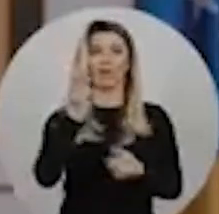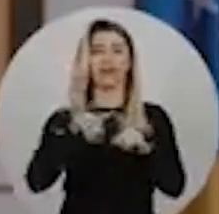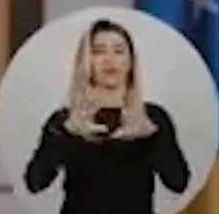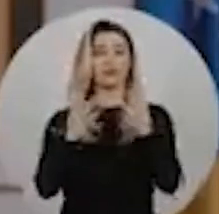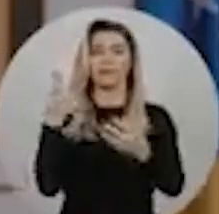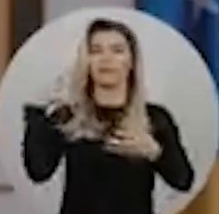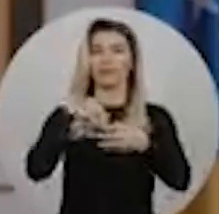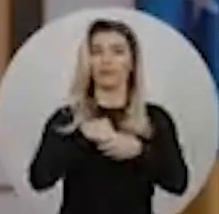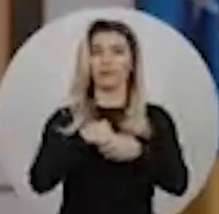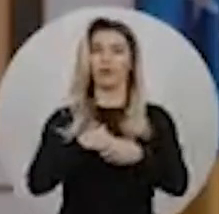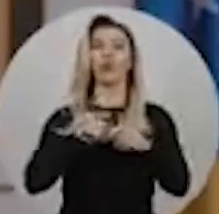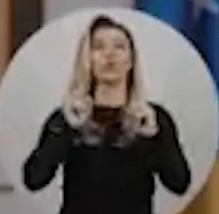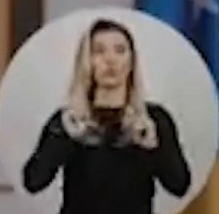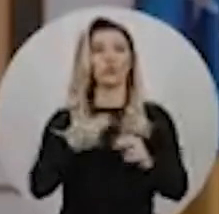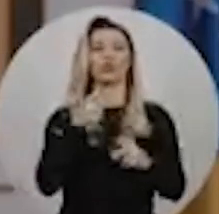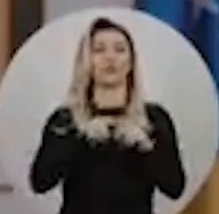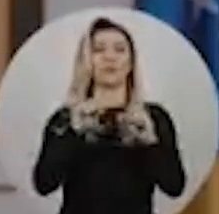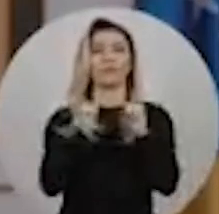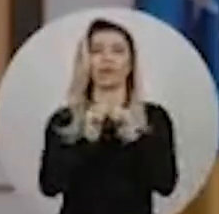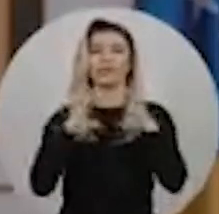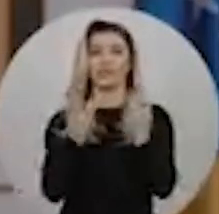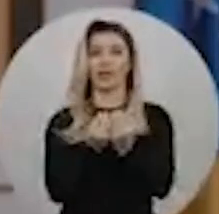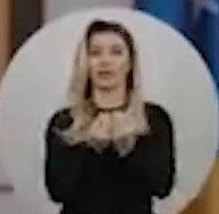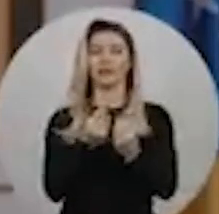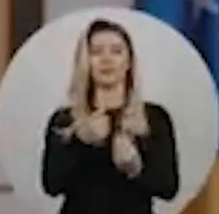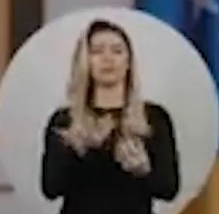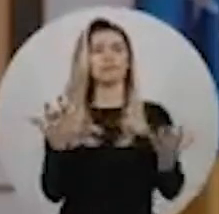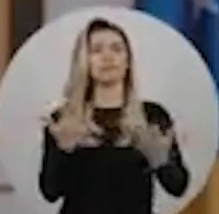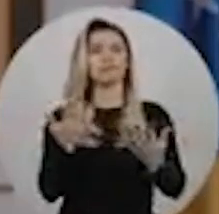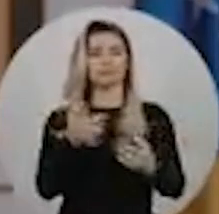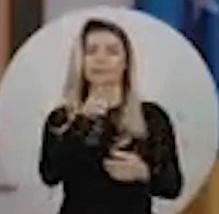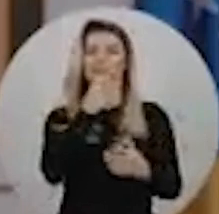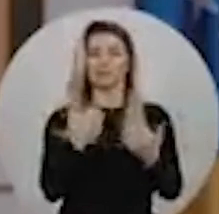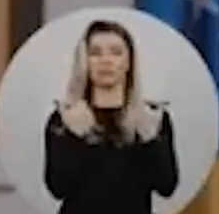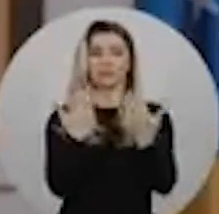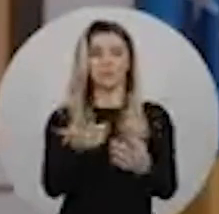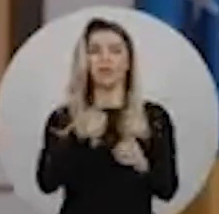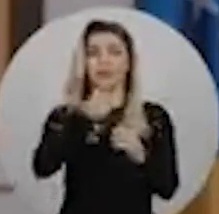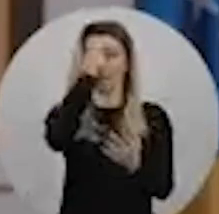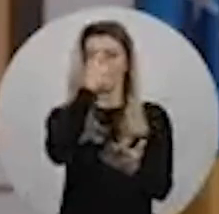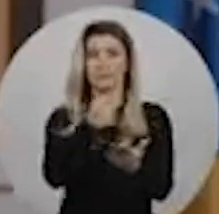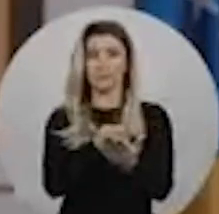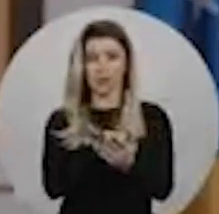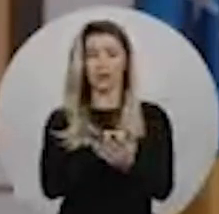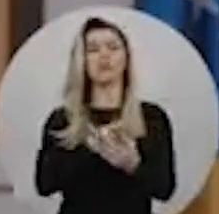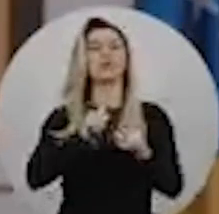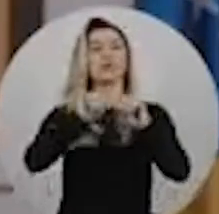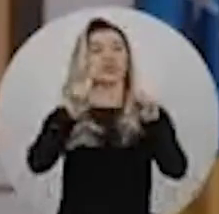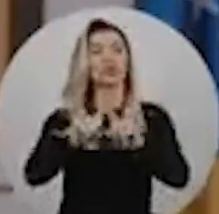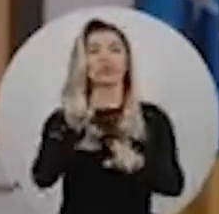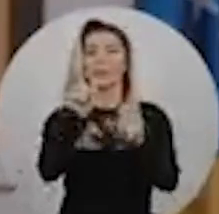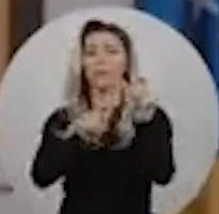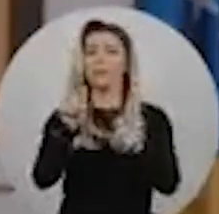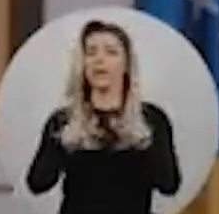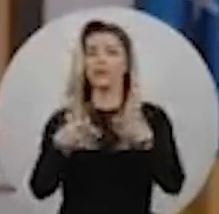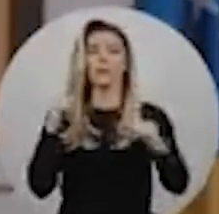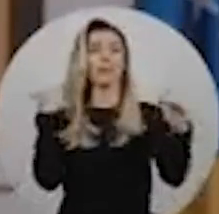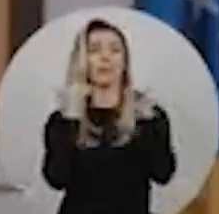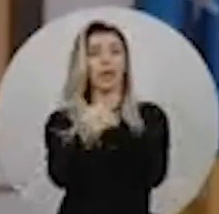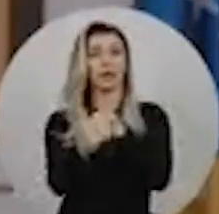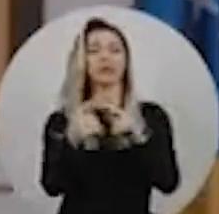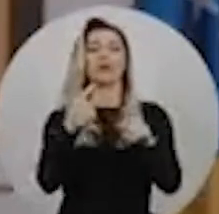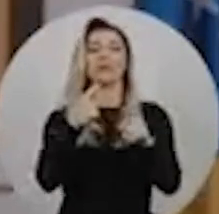përfshirje dhe me mundësi për të gjithë. Këtë do të arrijmë duke promovuar dhe respektuar diversitetin,